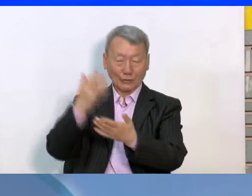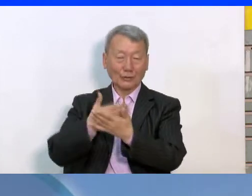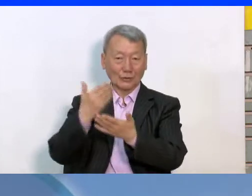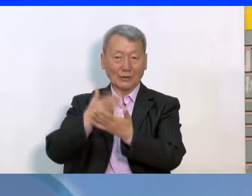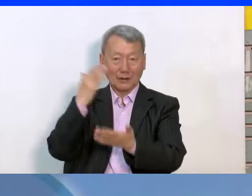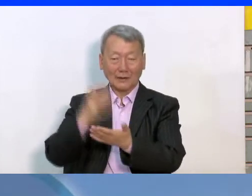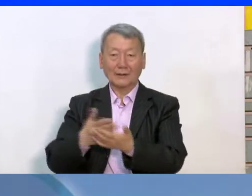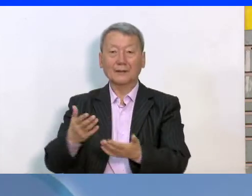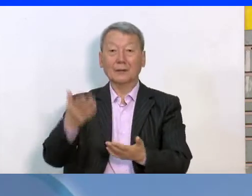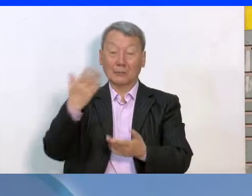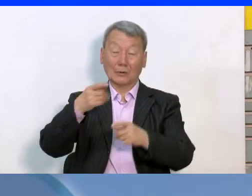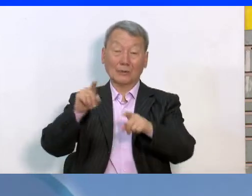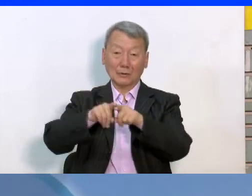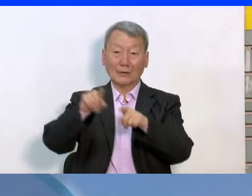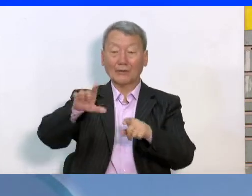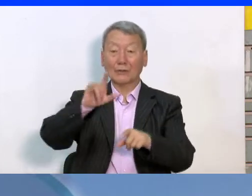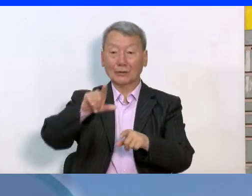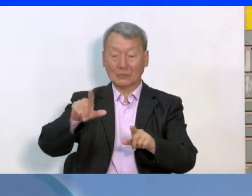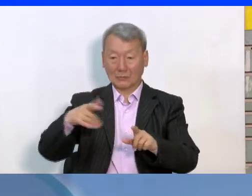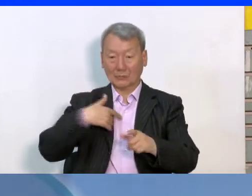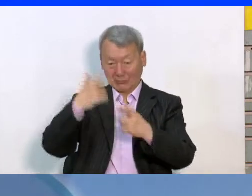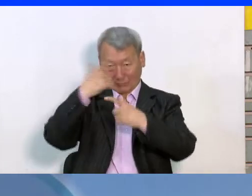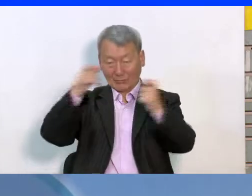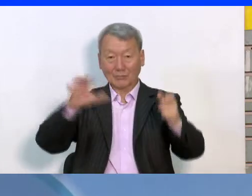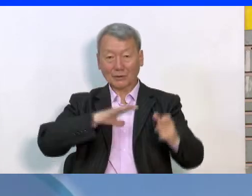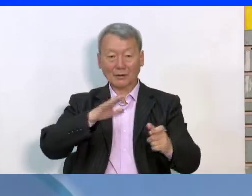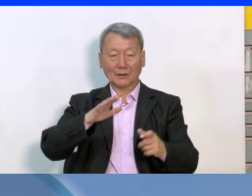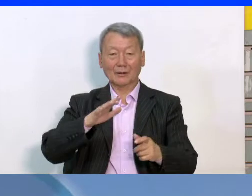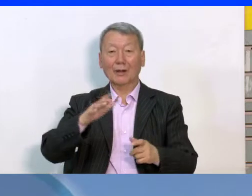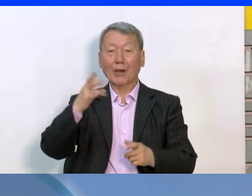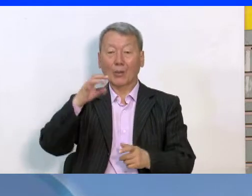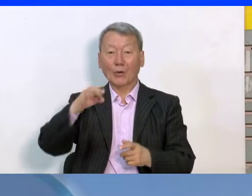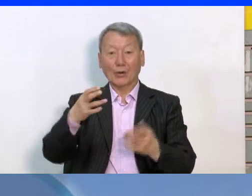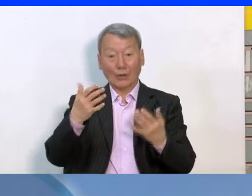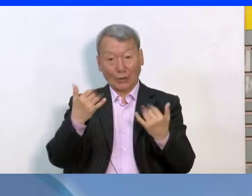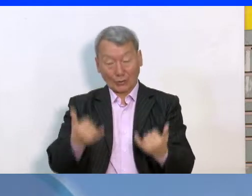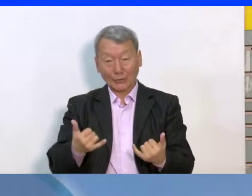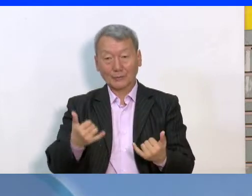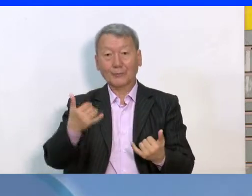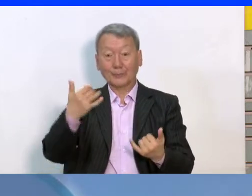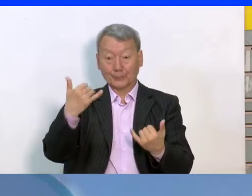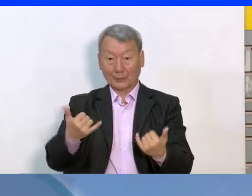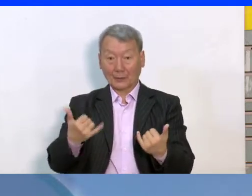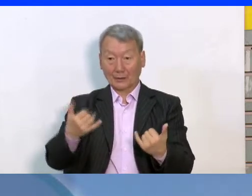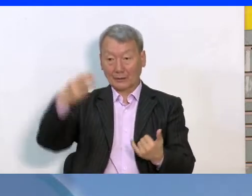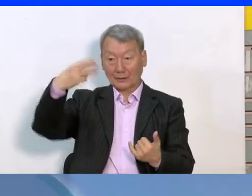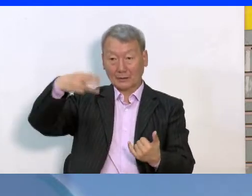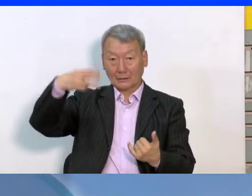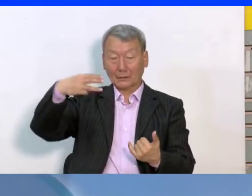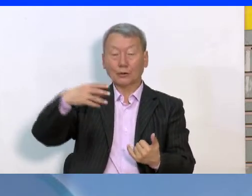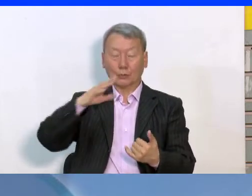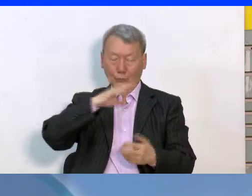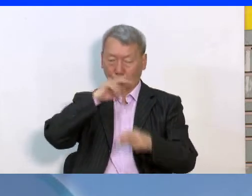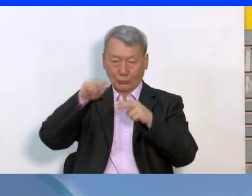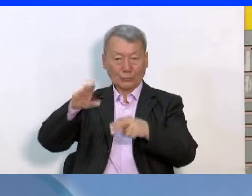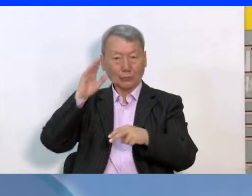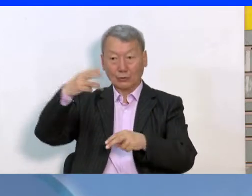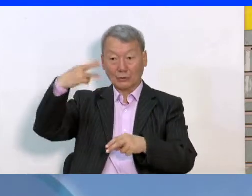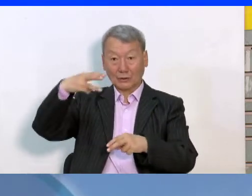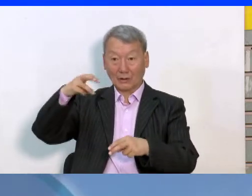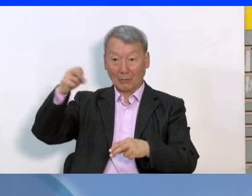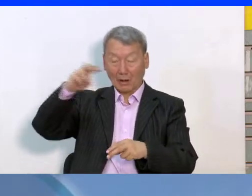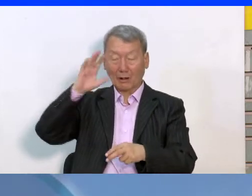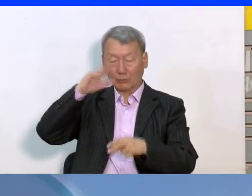атат. Ушундай жакка бурсаңыздар деп чакырганбыз. Бирок тилекке каршы болуп атат. Бирок 30-у күнү көзөмөл катуу болот. Эч